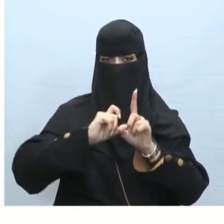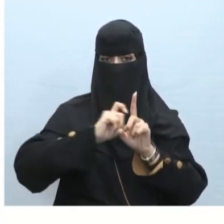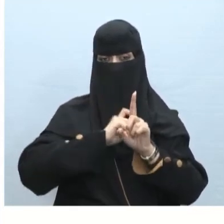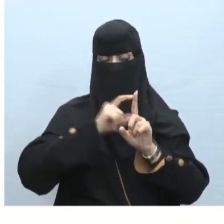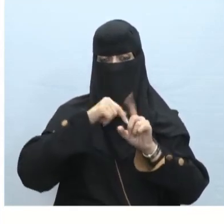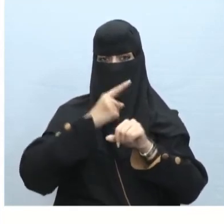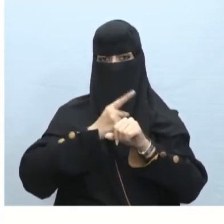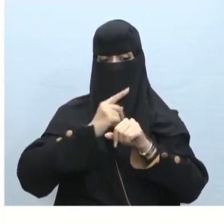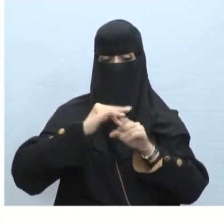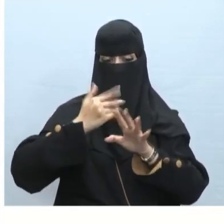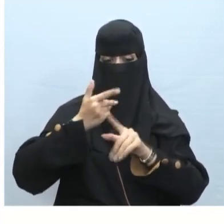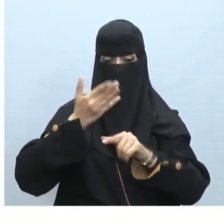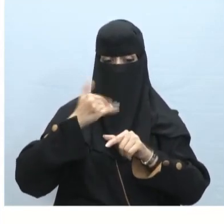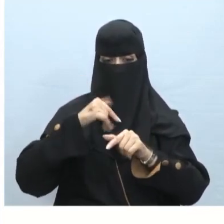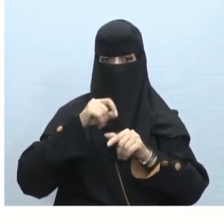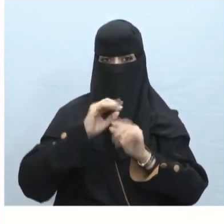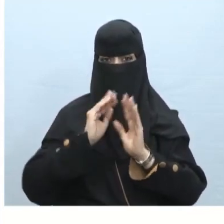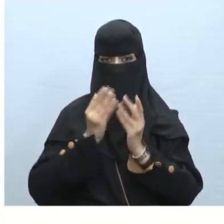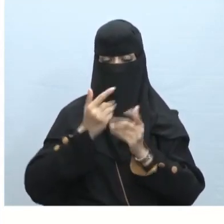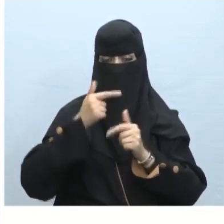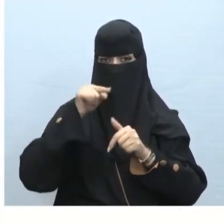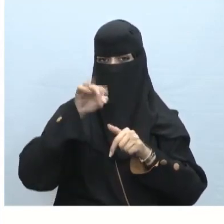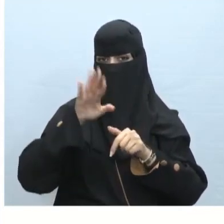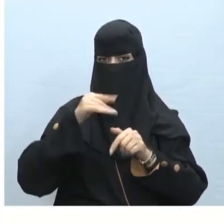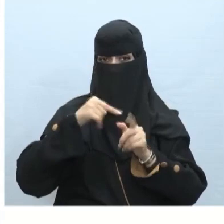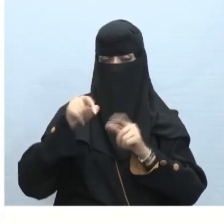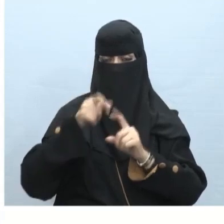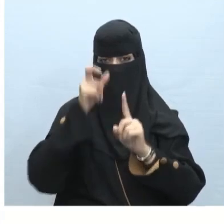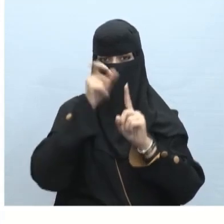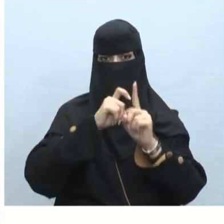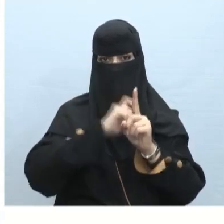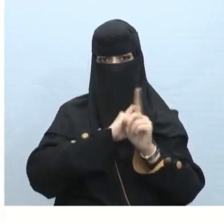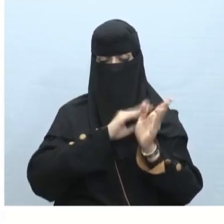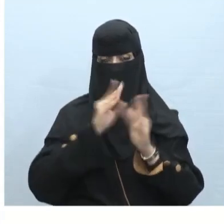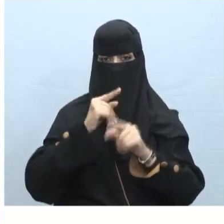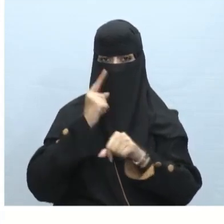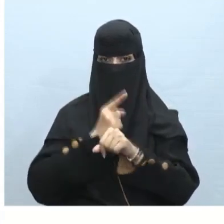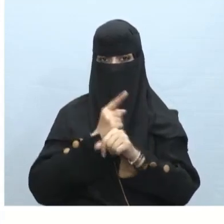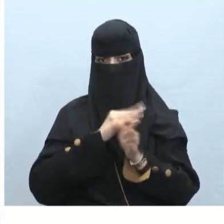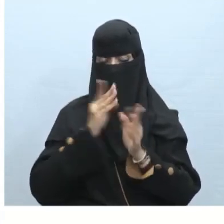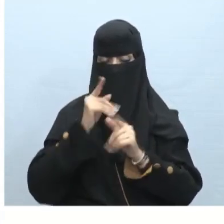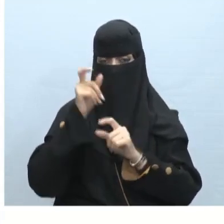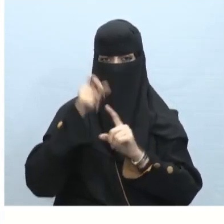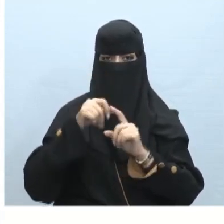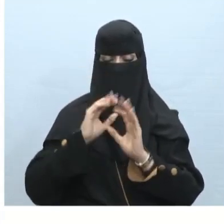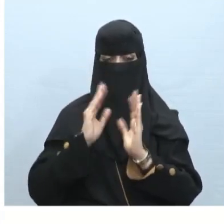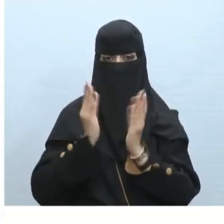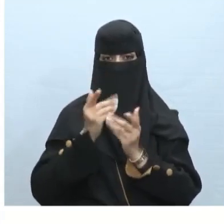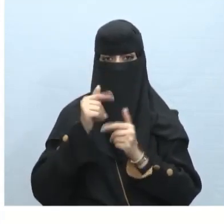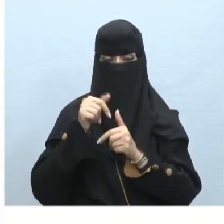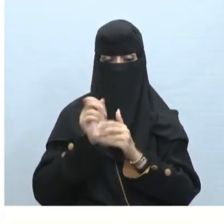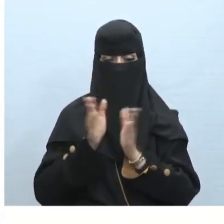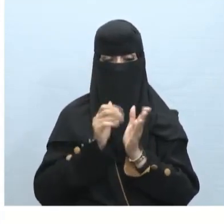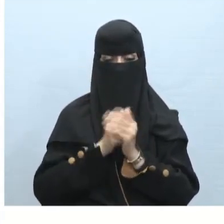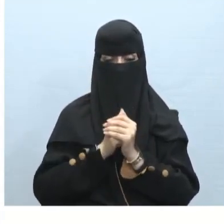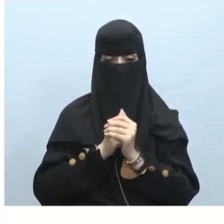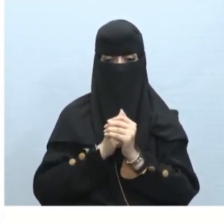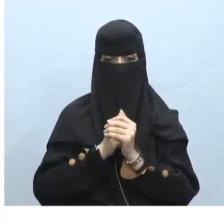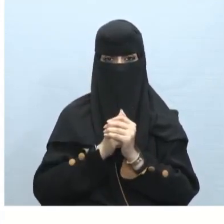المحتمله او فئات القائمه المحتمله مثل الطلبه المعلمون الطاقم الاداري